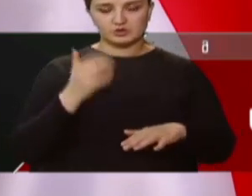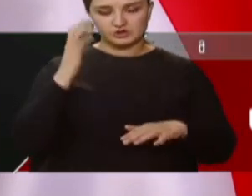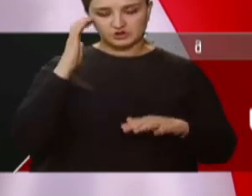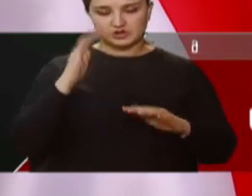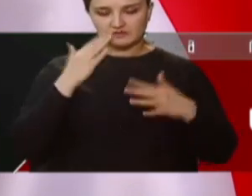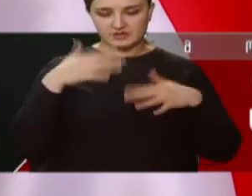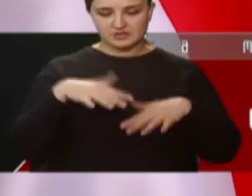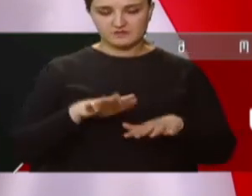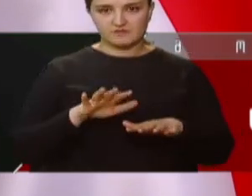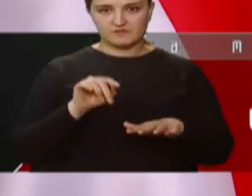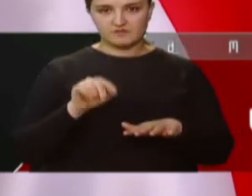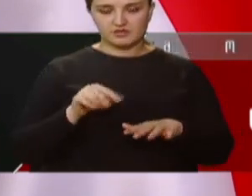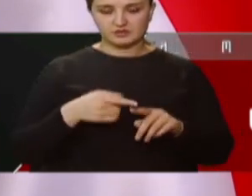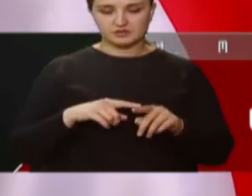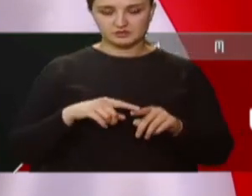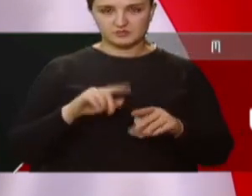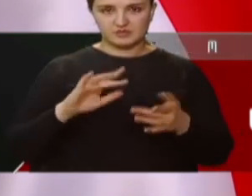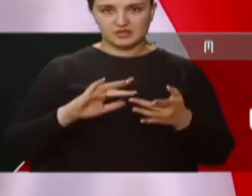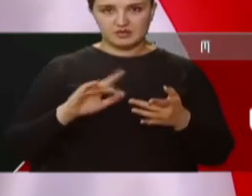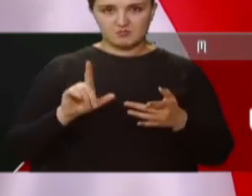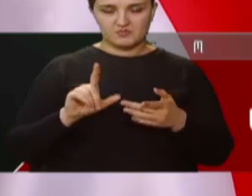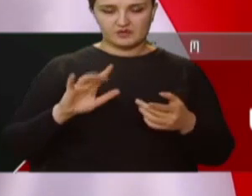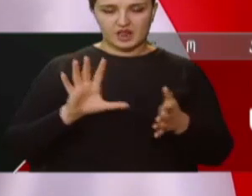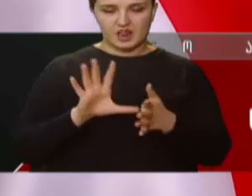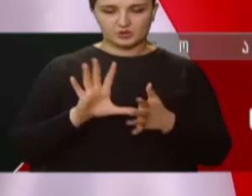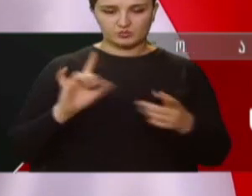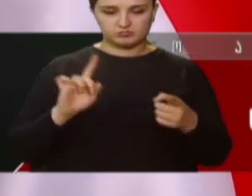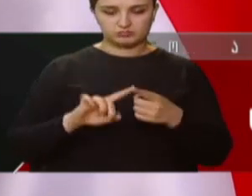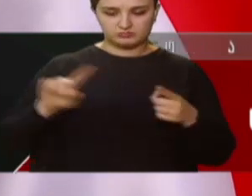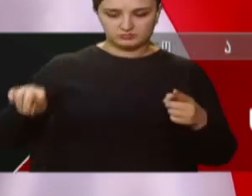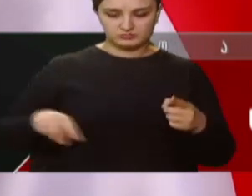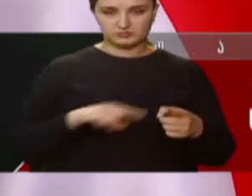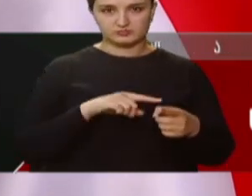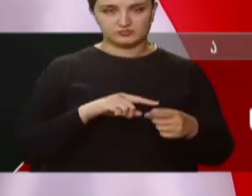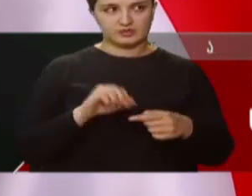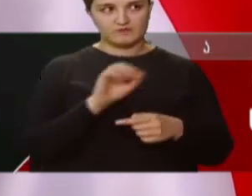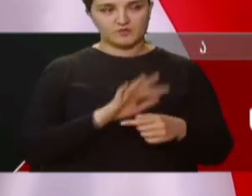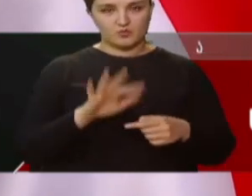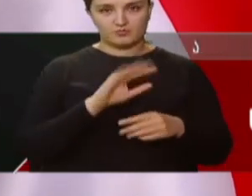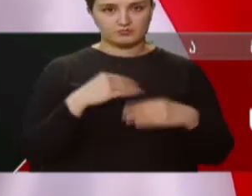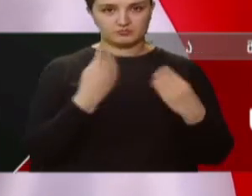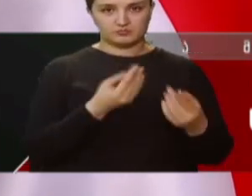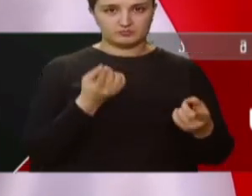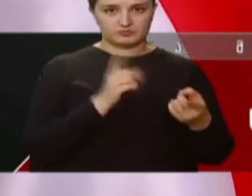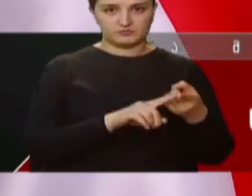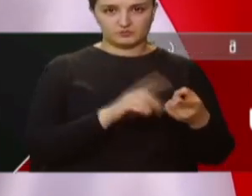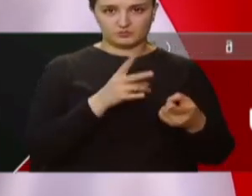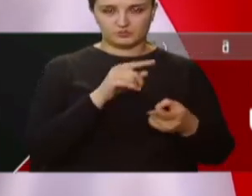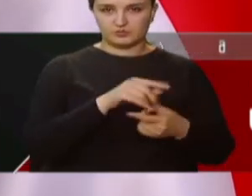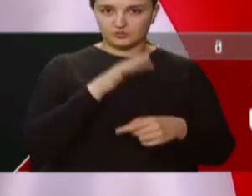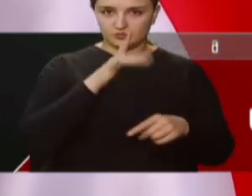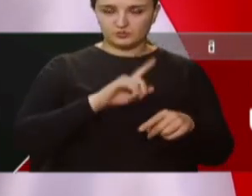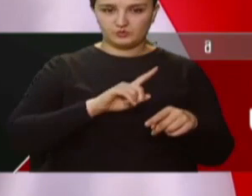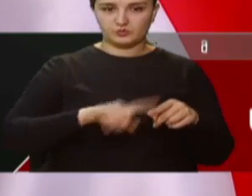shavi zghvis meshoobit kapelis miçodeba elektroenergiis dasavletistvis ganhortsieldes droulat da